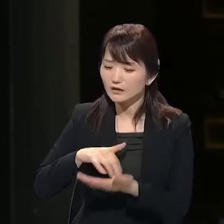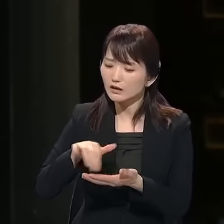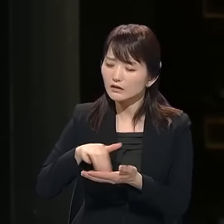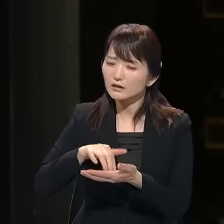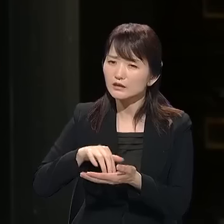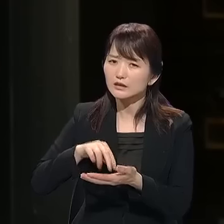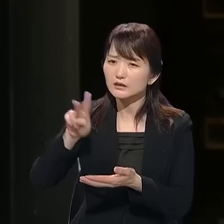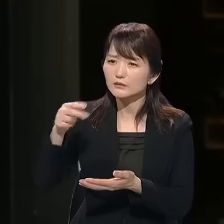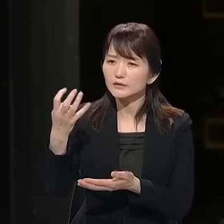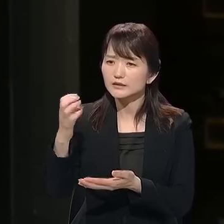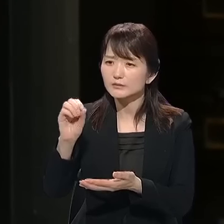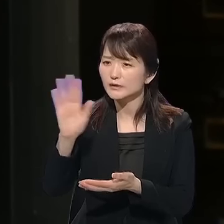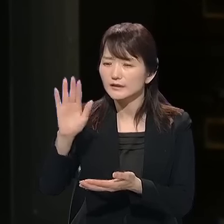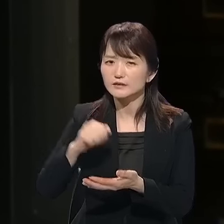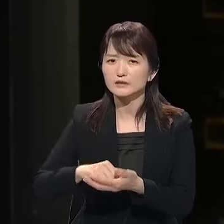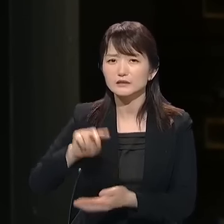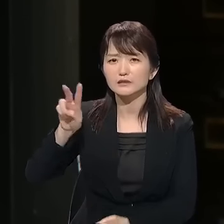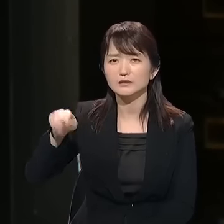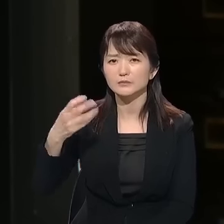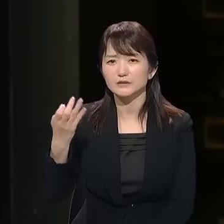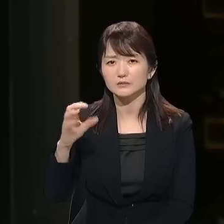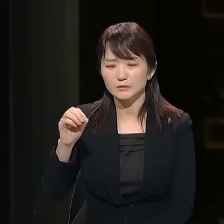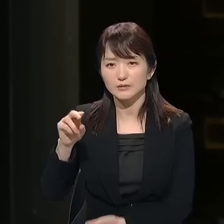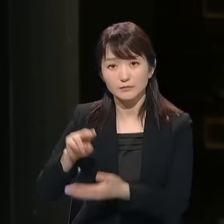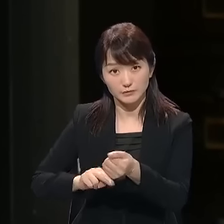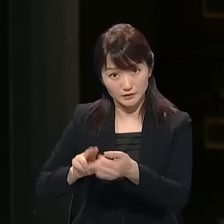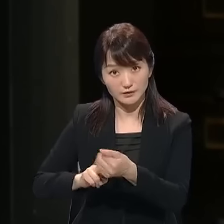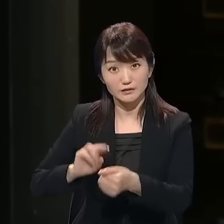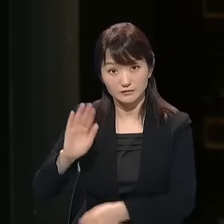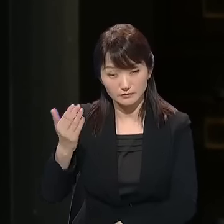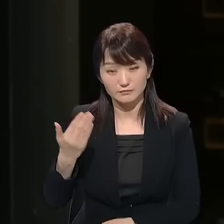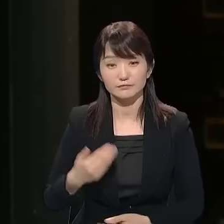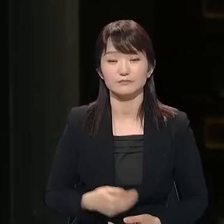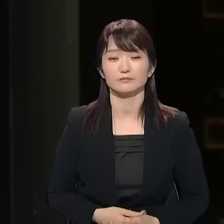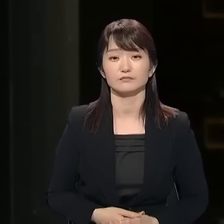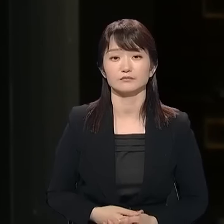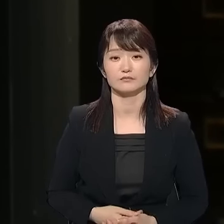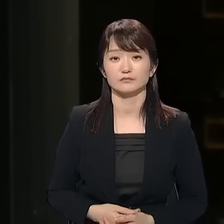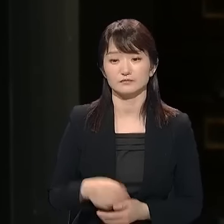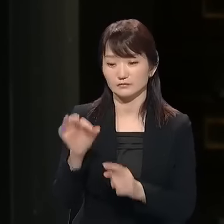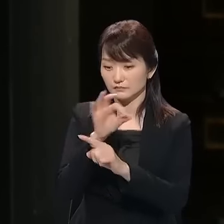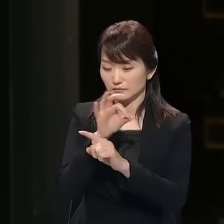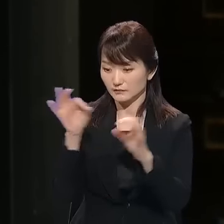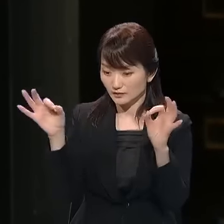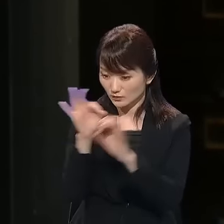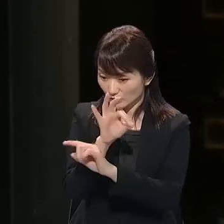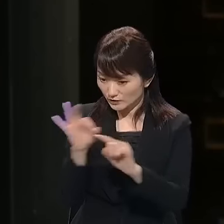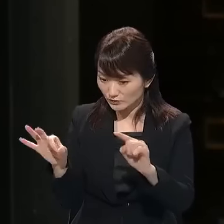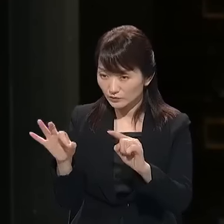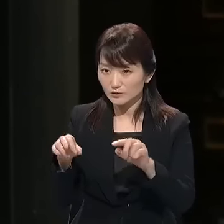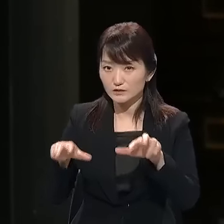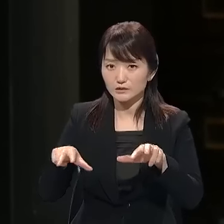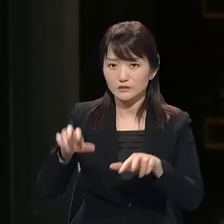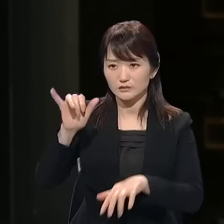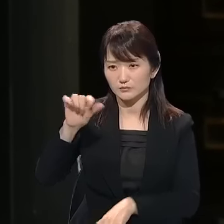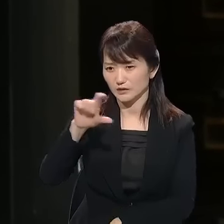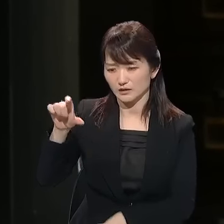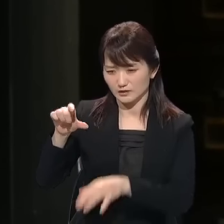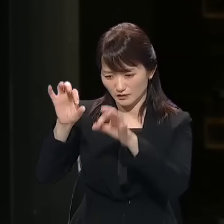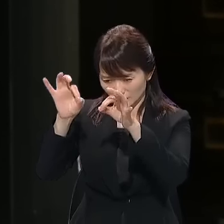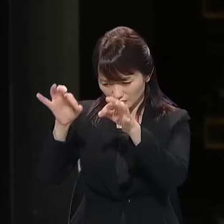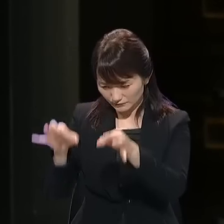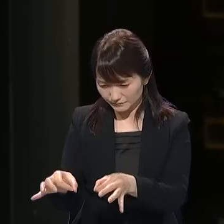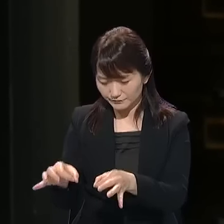원이 아닌 214만 원어치를 팔았어야 하지 않나 싶기도 한데 말이죠. 이 환율 지금 요즘 워낙 엔화가 싸졌으니까 말이죠.